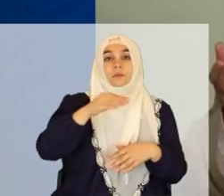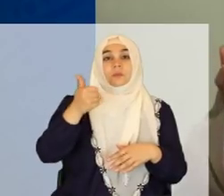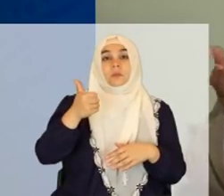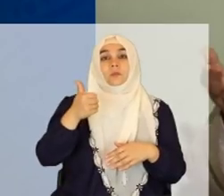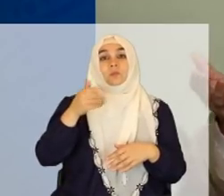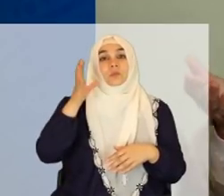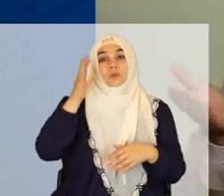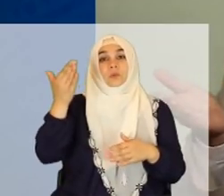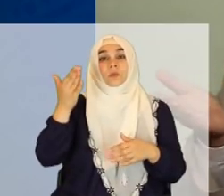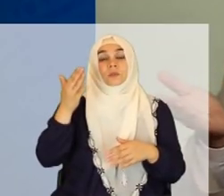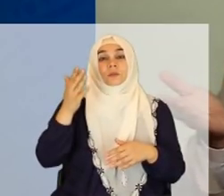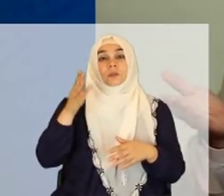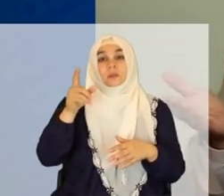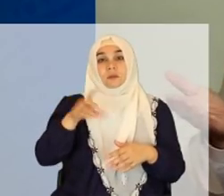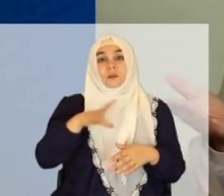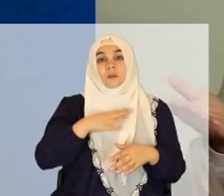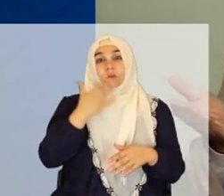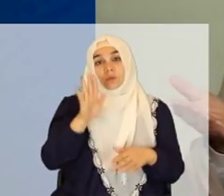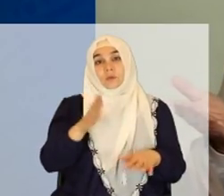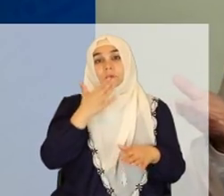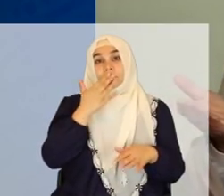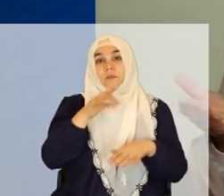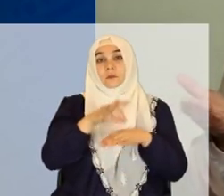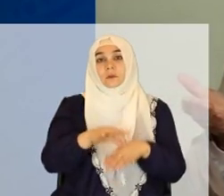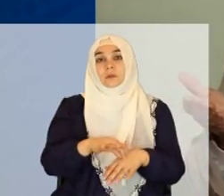yaxshi musulmon bo'lgan vaqtimiz roza vaqti.